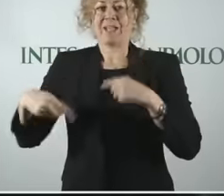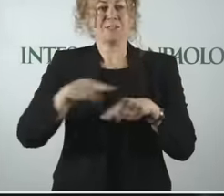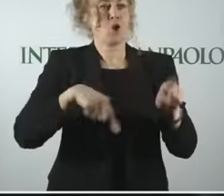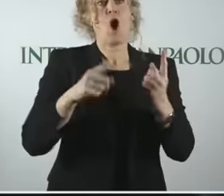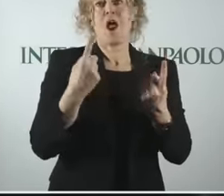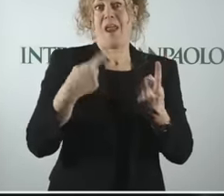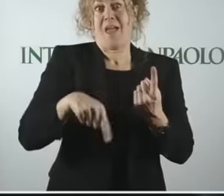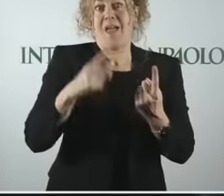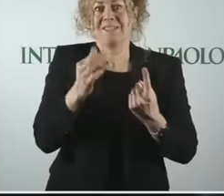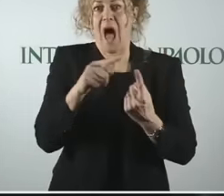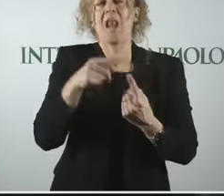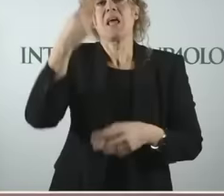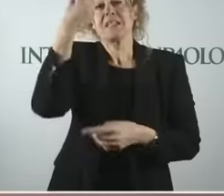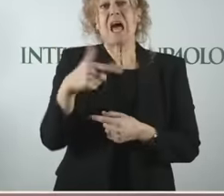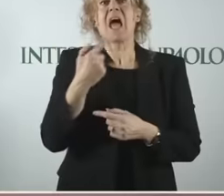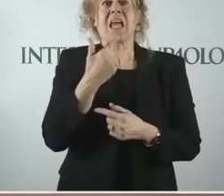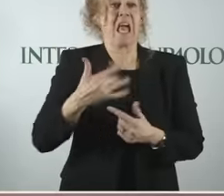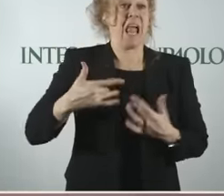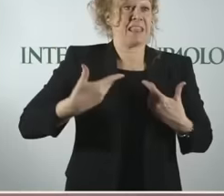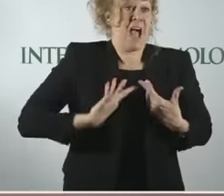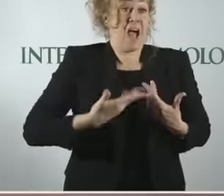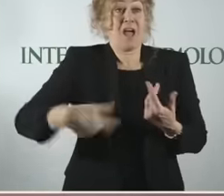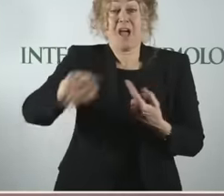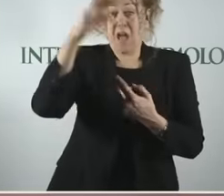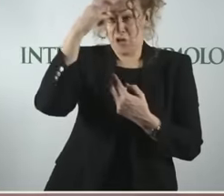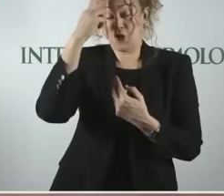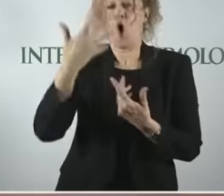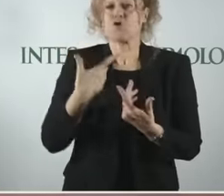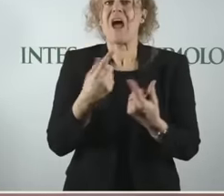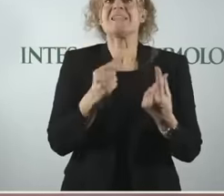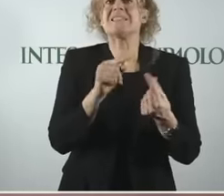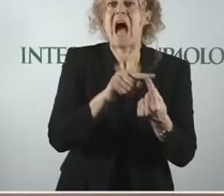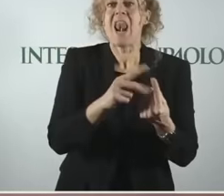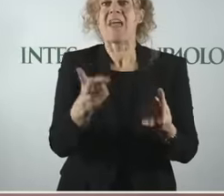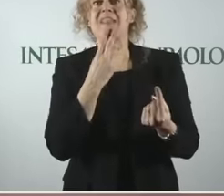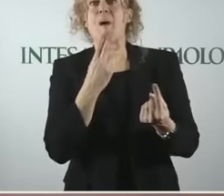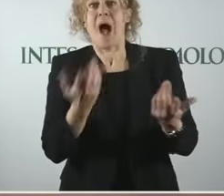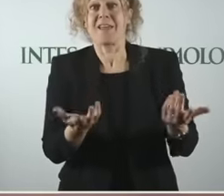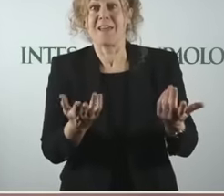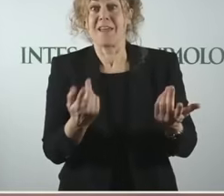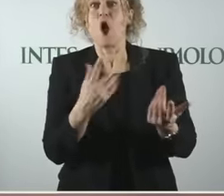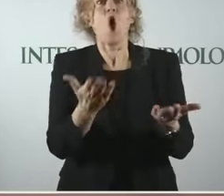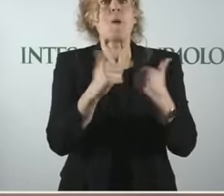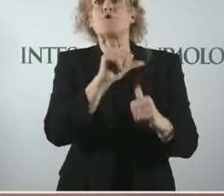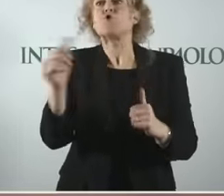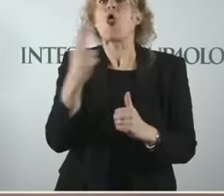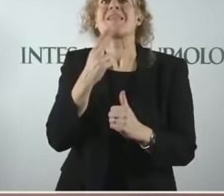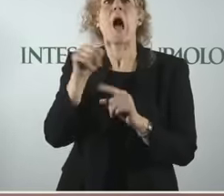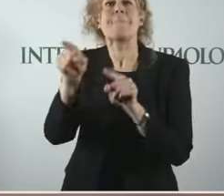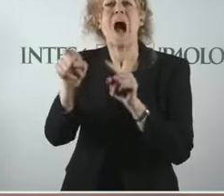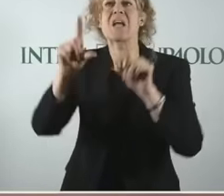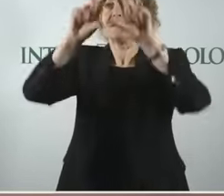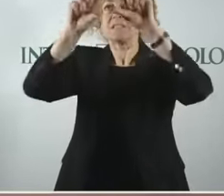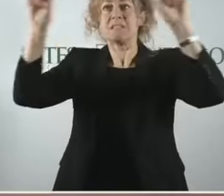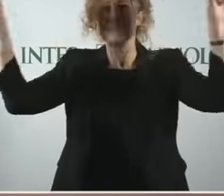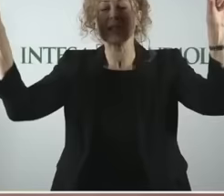tempo fa no chi ha la nostra età se lo ricorda quando c'era il monopolio sale e Tabacchi e si comprava solo dal tabaccaio il sale